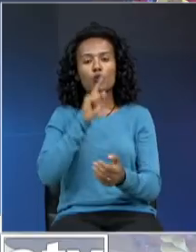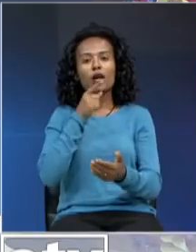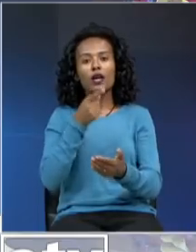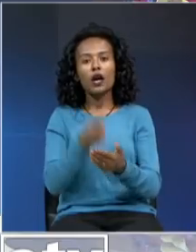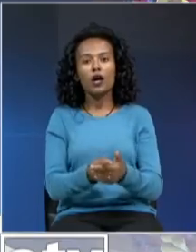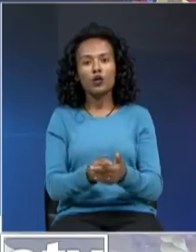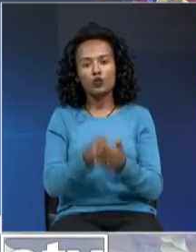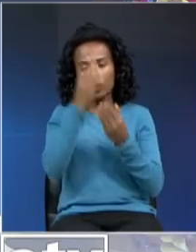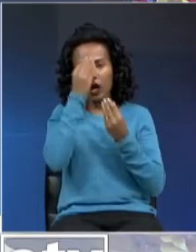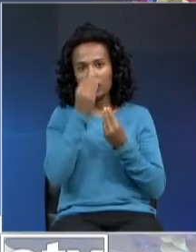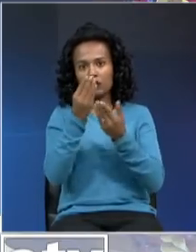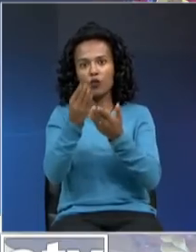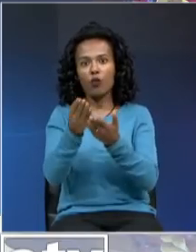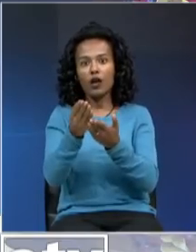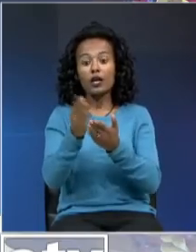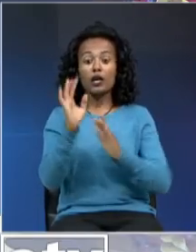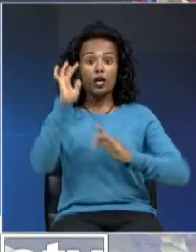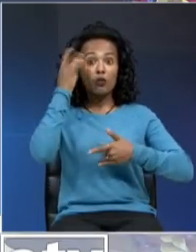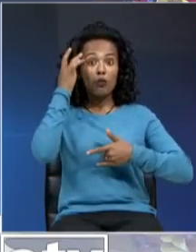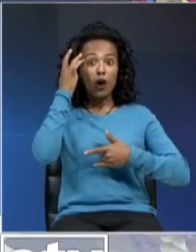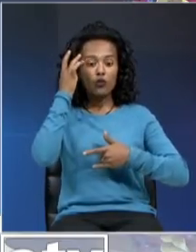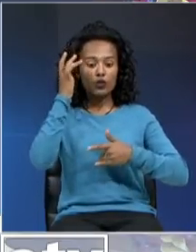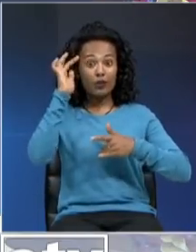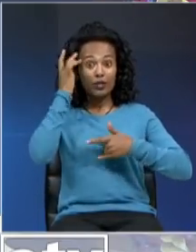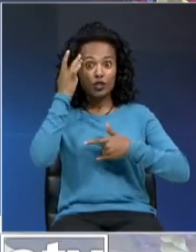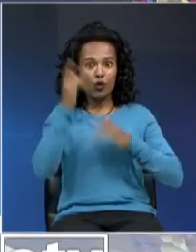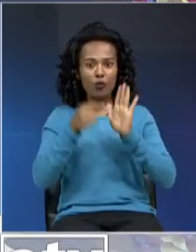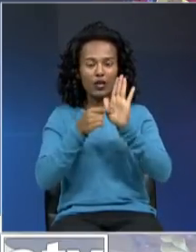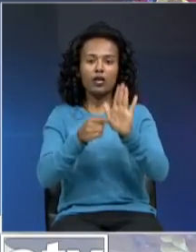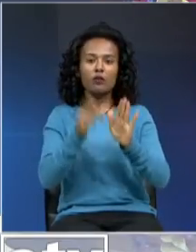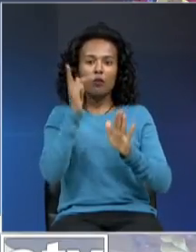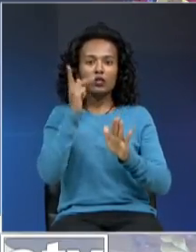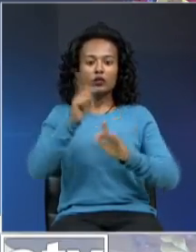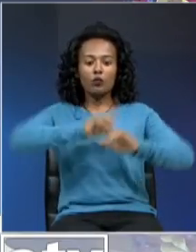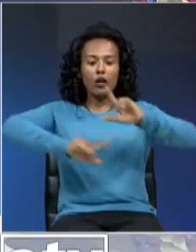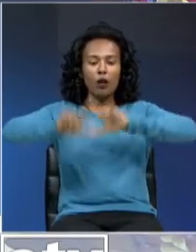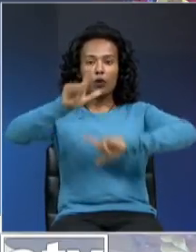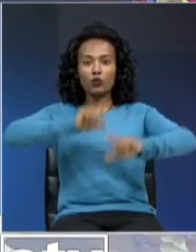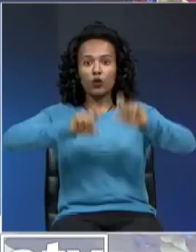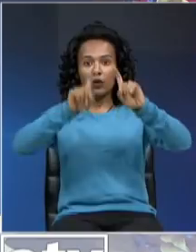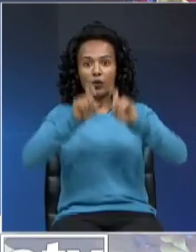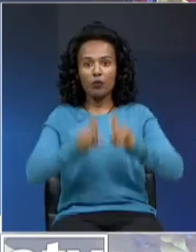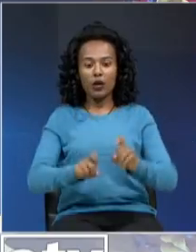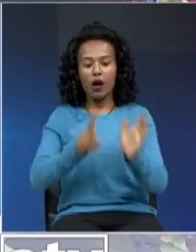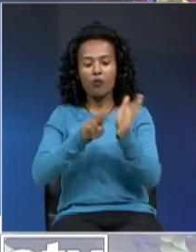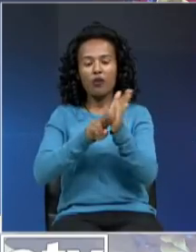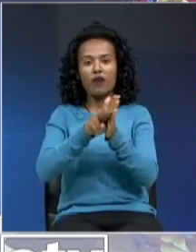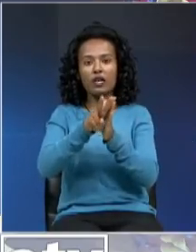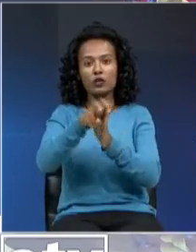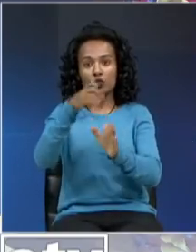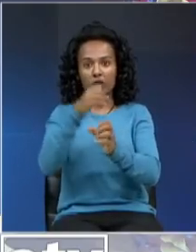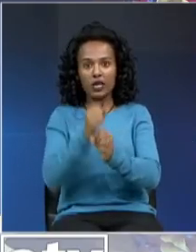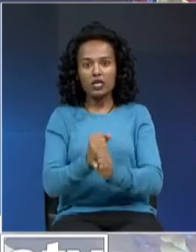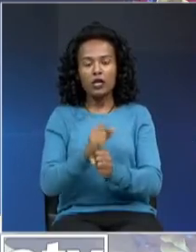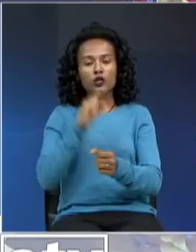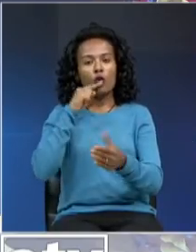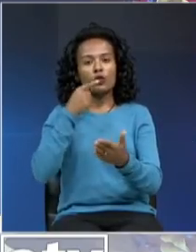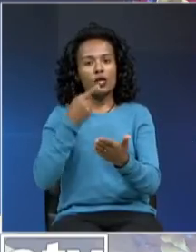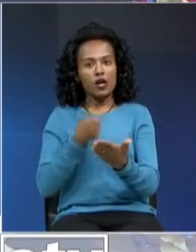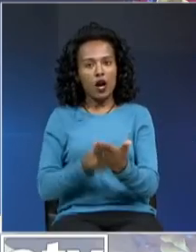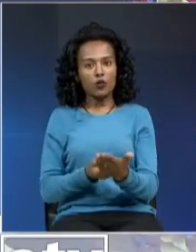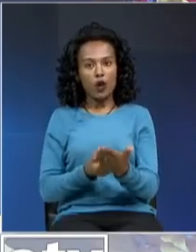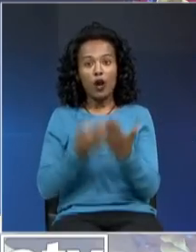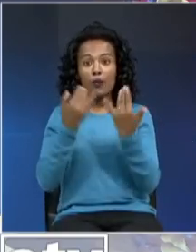መረጋገጡን አስታውቋል። ህሙማኑ የበሽታውን ምልክት በማሳየታቸው በላብራቶሪ ምርመራ በቫይረሱ መያዛቸው